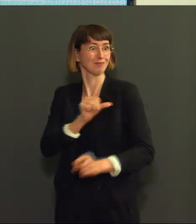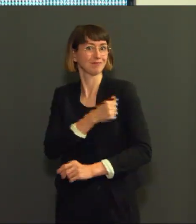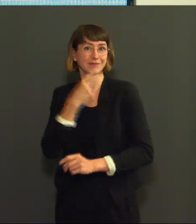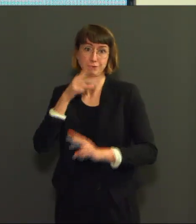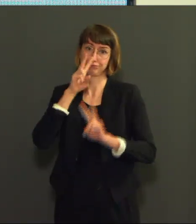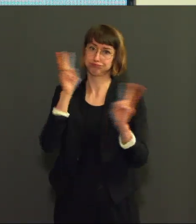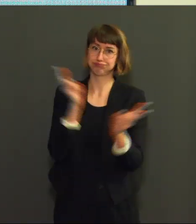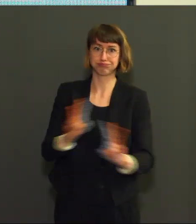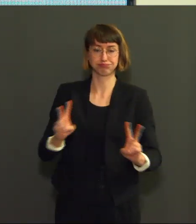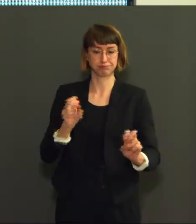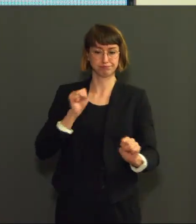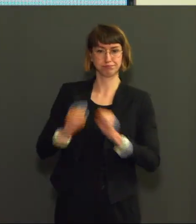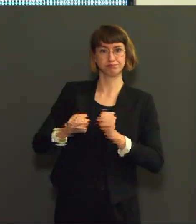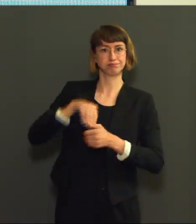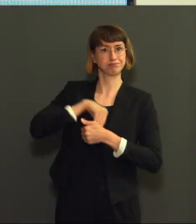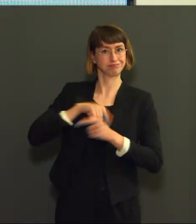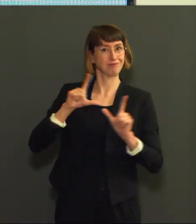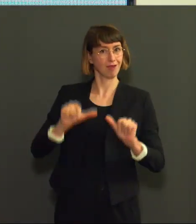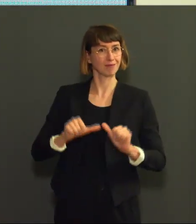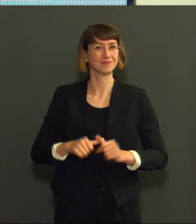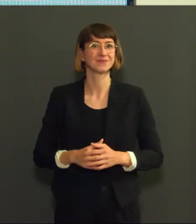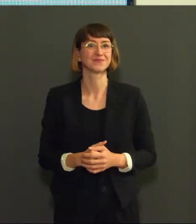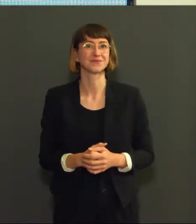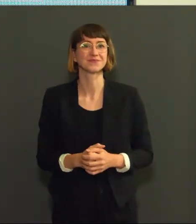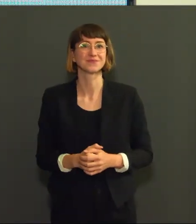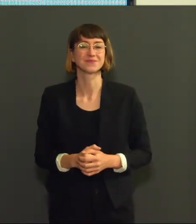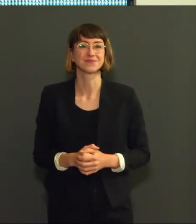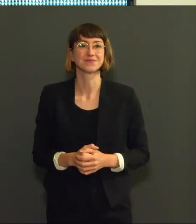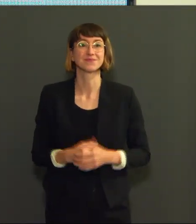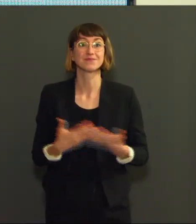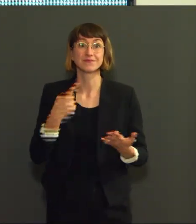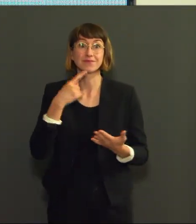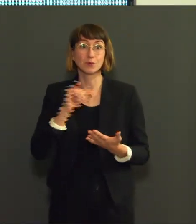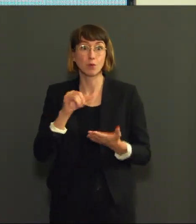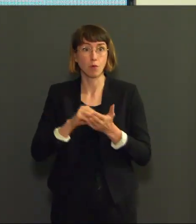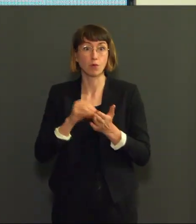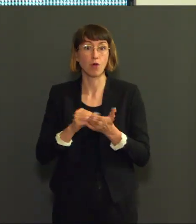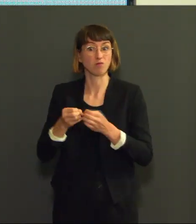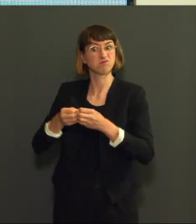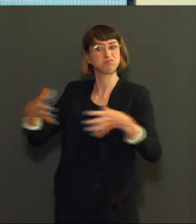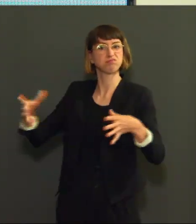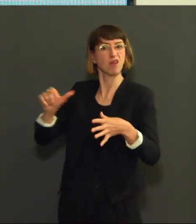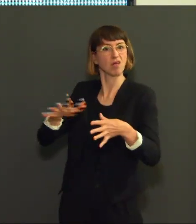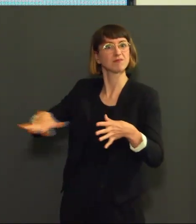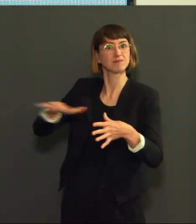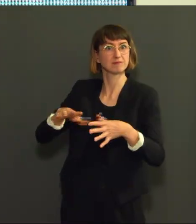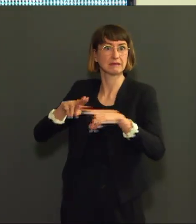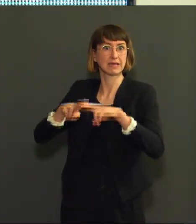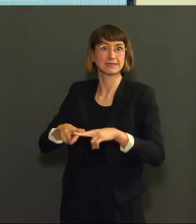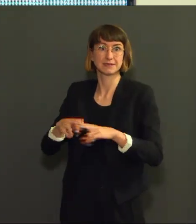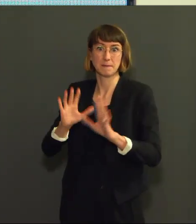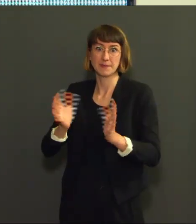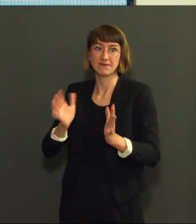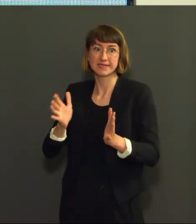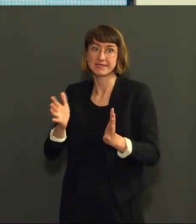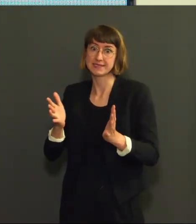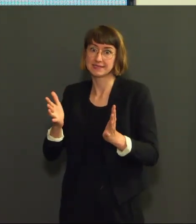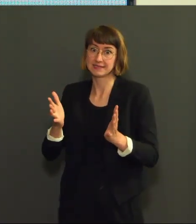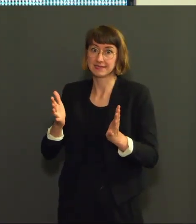inverse, qu'il reste un certain nombre de personnes à vacciner, et ne fût-ce que par une première dose, et certainement par une deuxième